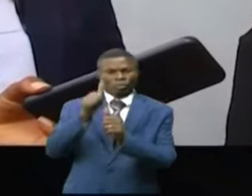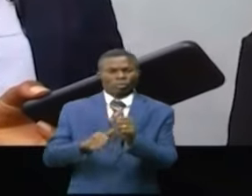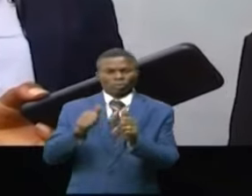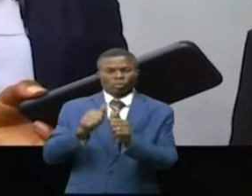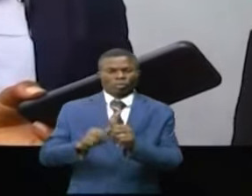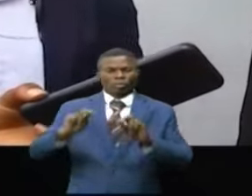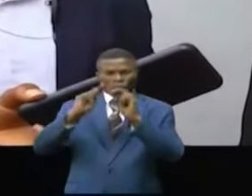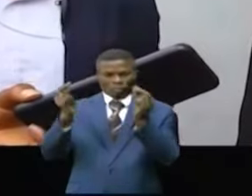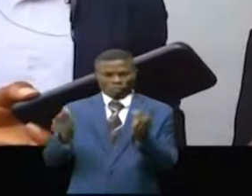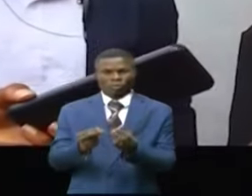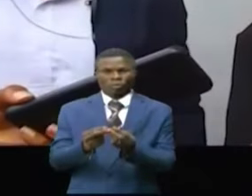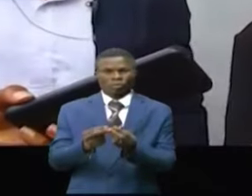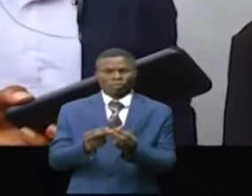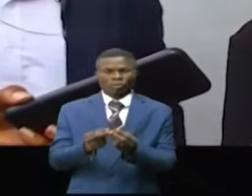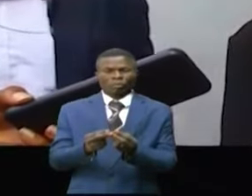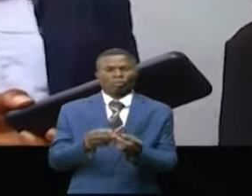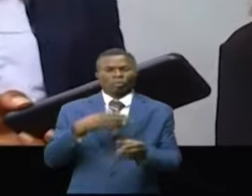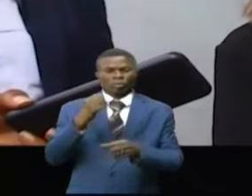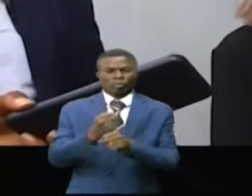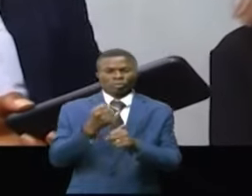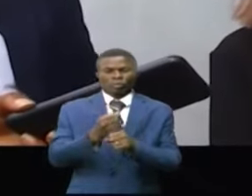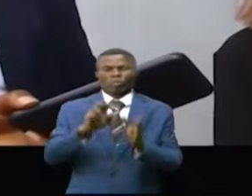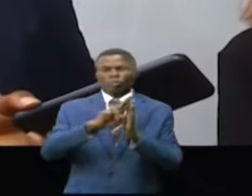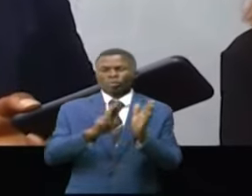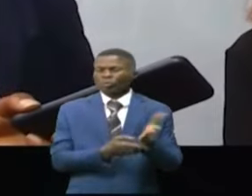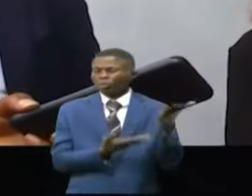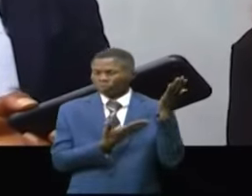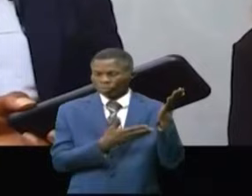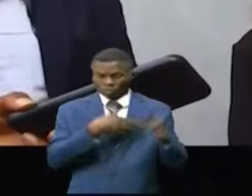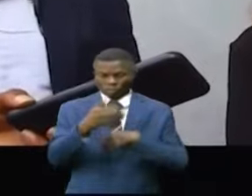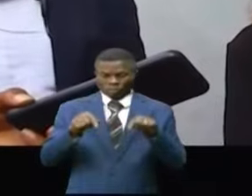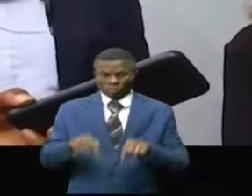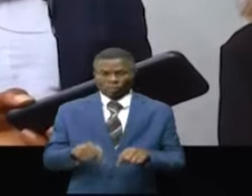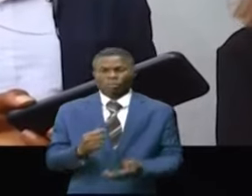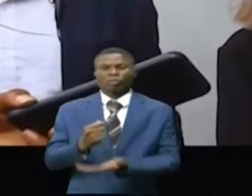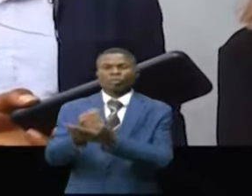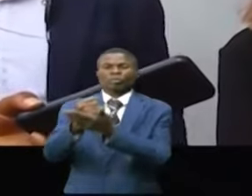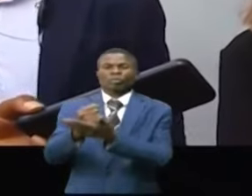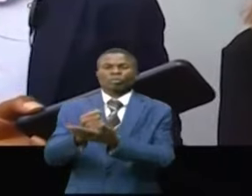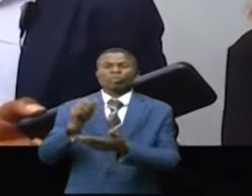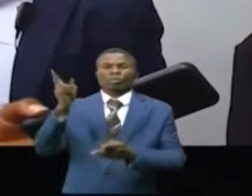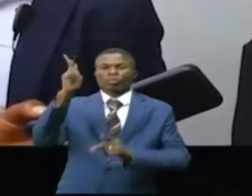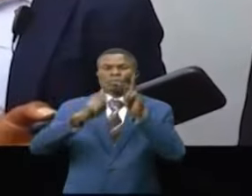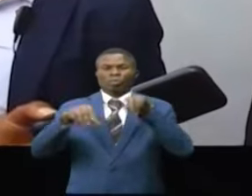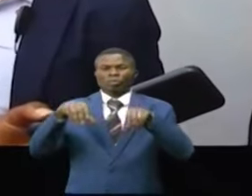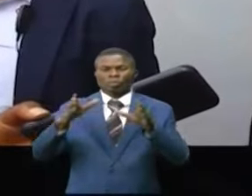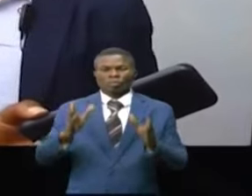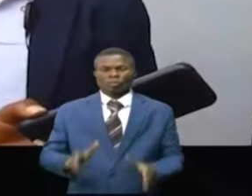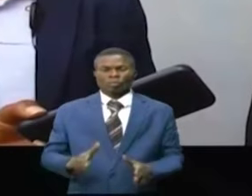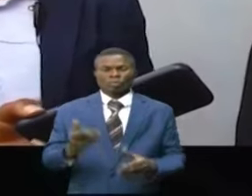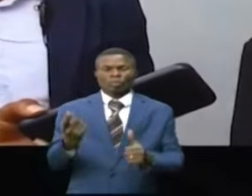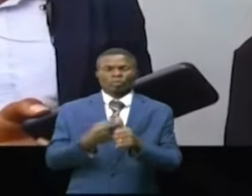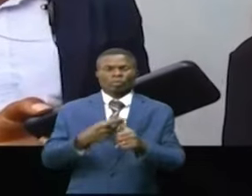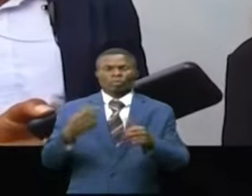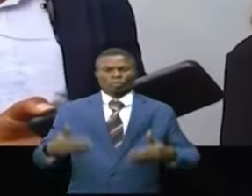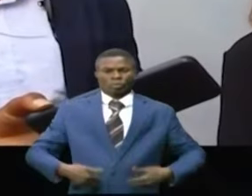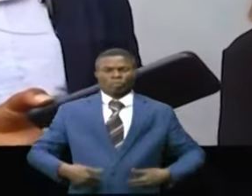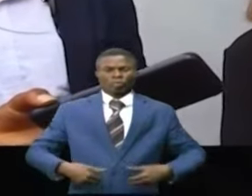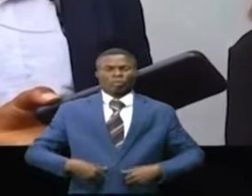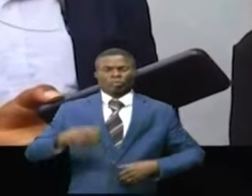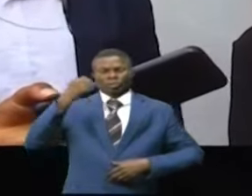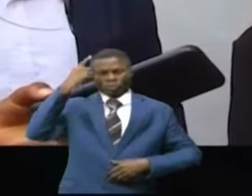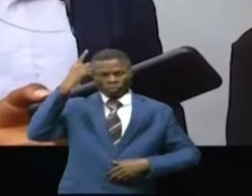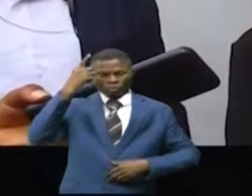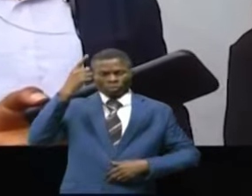partie prenante a sa rôle à jouer. Donc ce que nous faisons ici, c'est d'aider les citoyens et surtout la jeunesse à comprendre